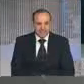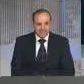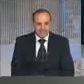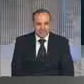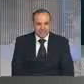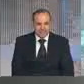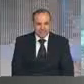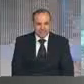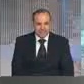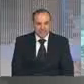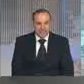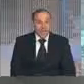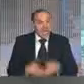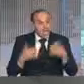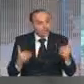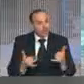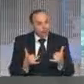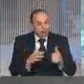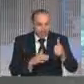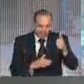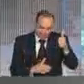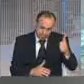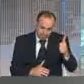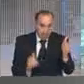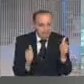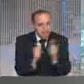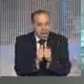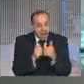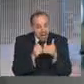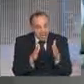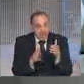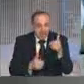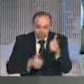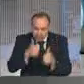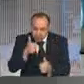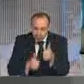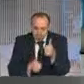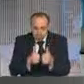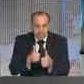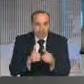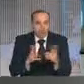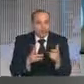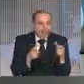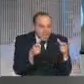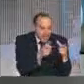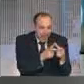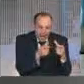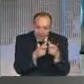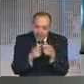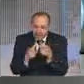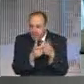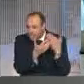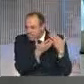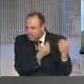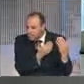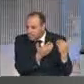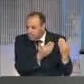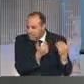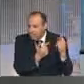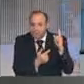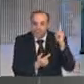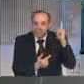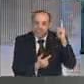فيها الحوت اجواء متميزه رافقت افتتاح المسابقه الوطنيه لفرق المدائح والاذكار